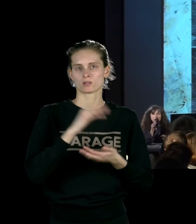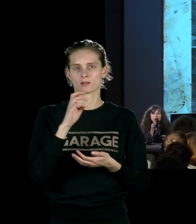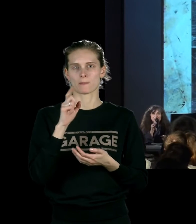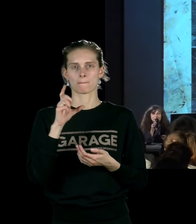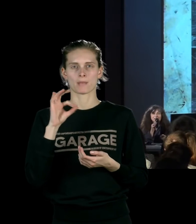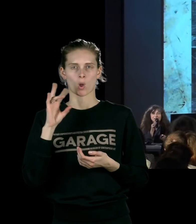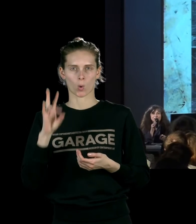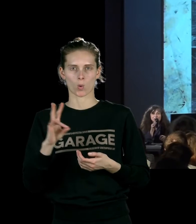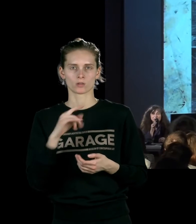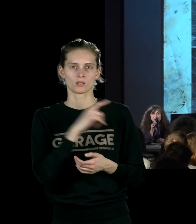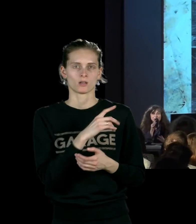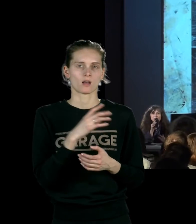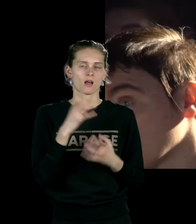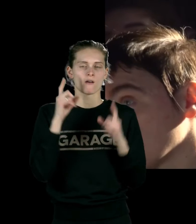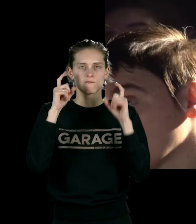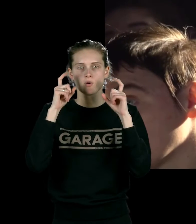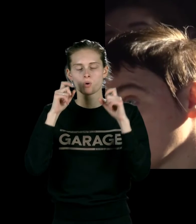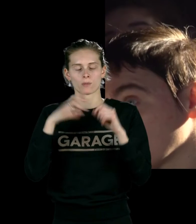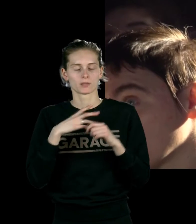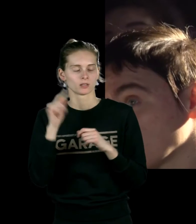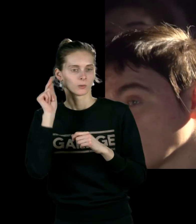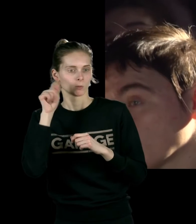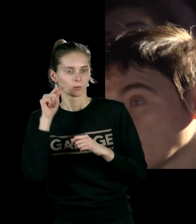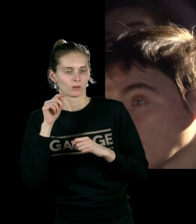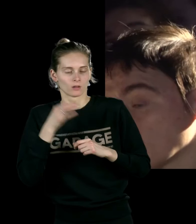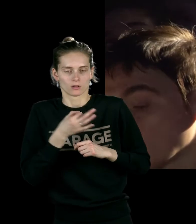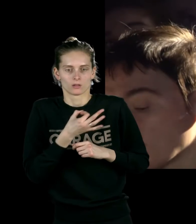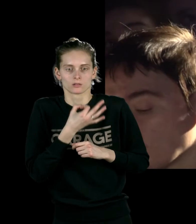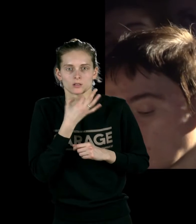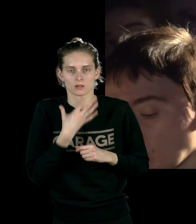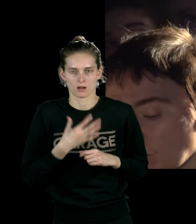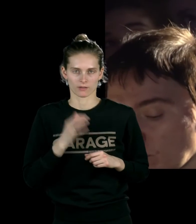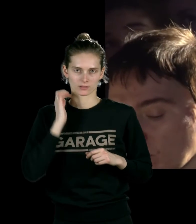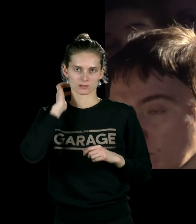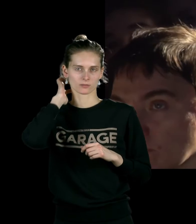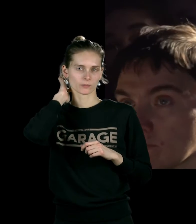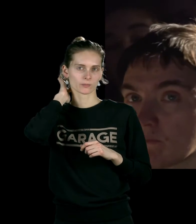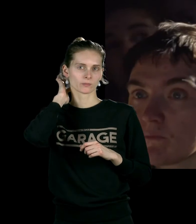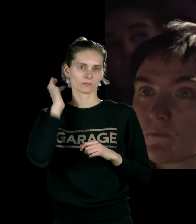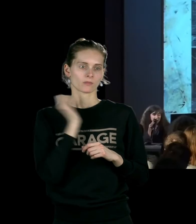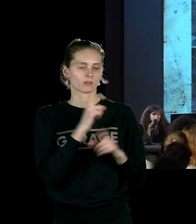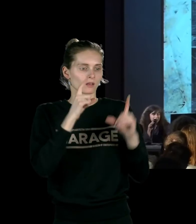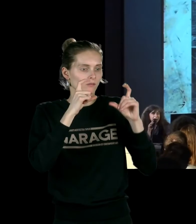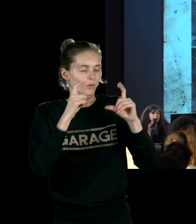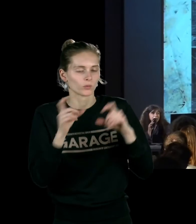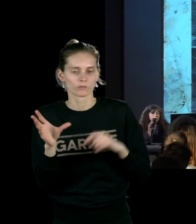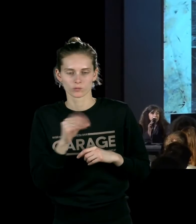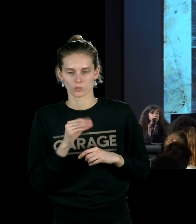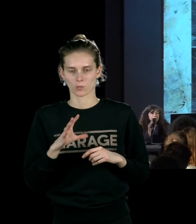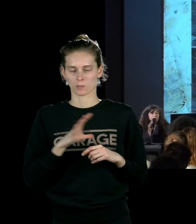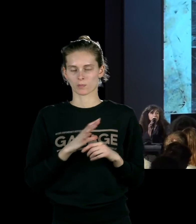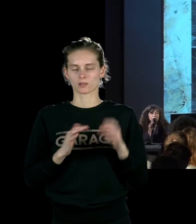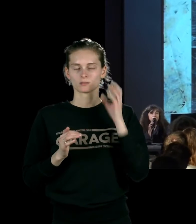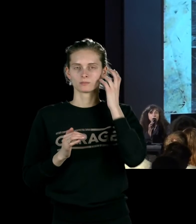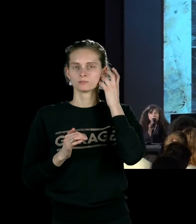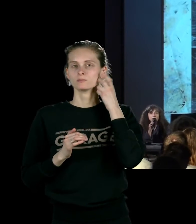одержим опять-таки фотографиями. Вся его мастерская была завалена всевозможными снимками, которые он работал. И вот